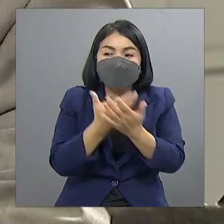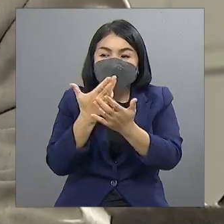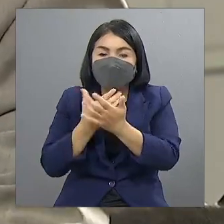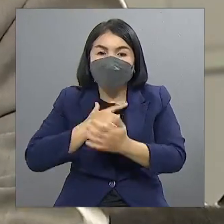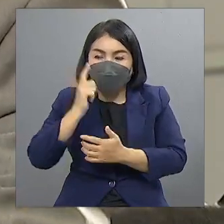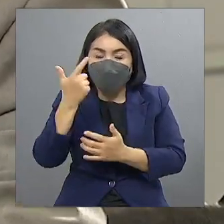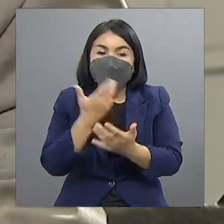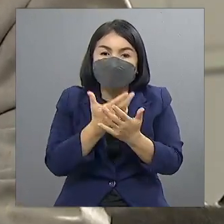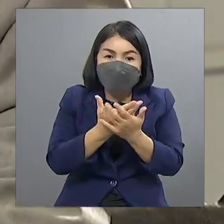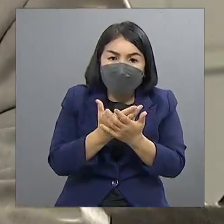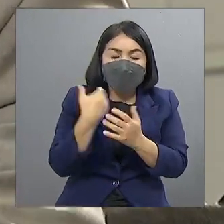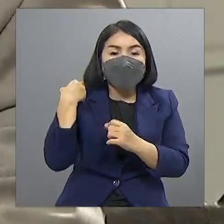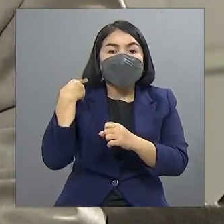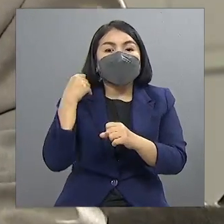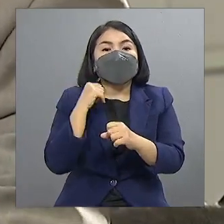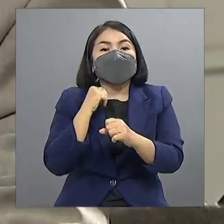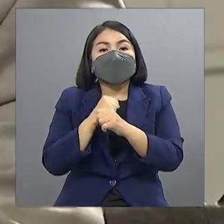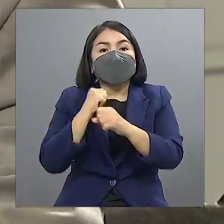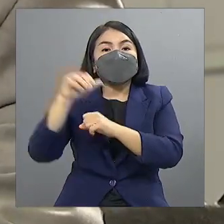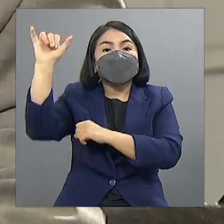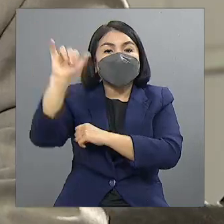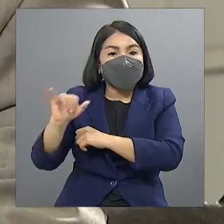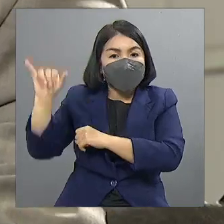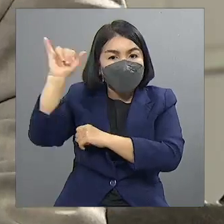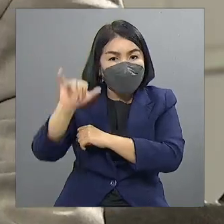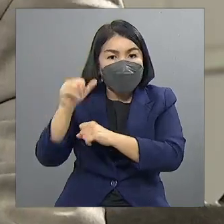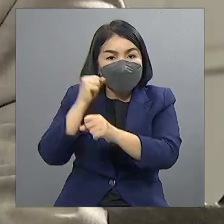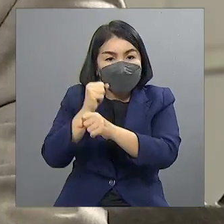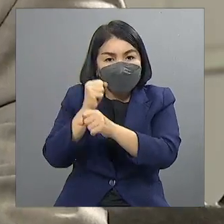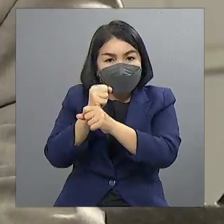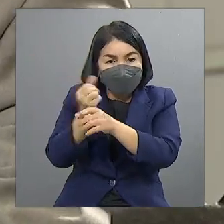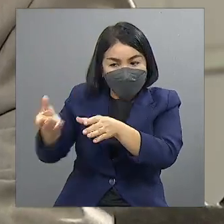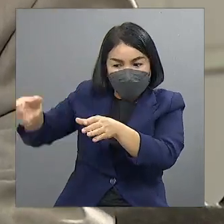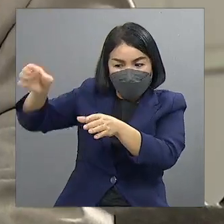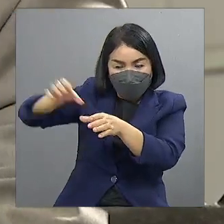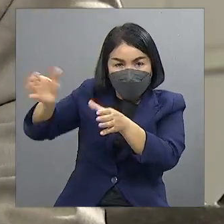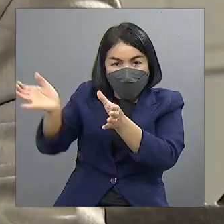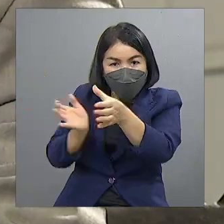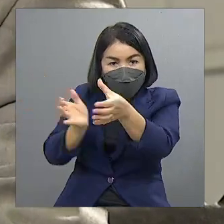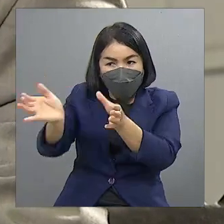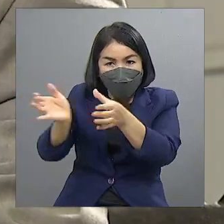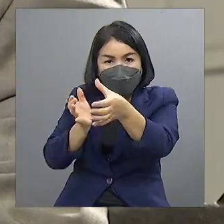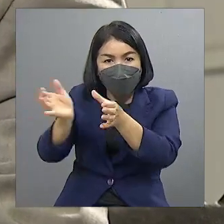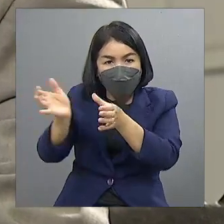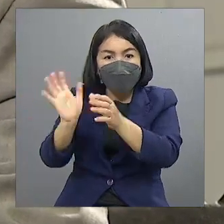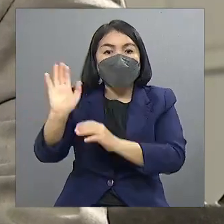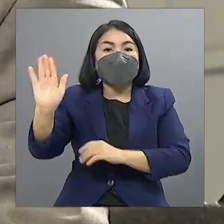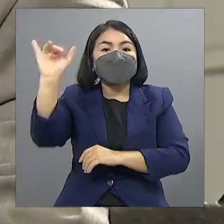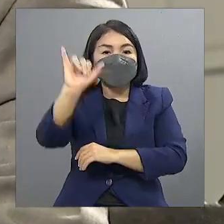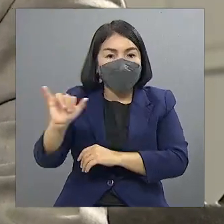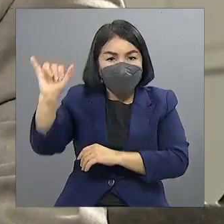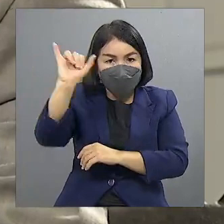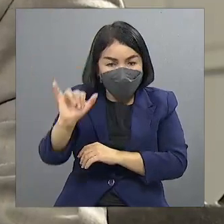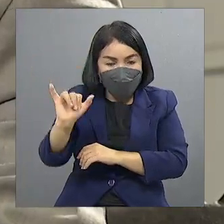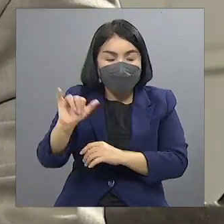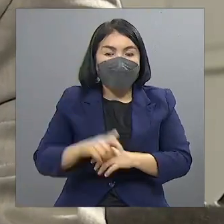ดุที่ทางยุโรปและโรงหล่อเนี่ยเขาจะใช้บรอนซ์เพราะว่าทองสำริดหรือบรอนซ์เนี่ยจะทนก